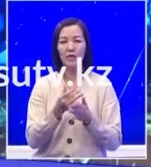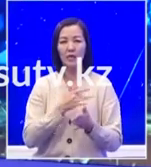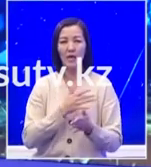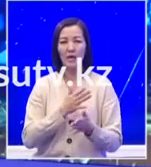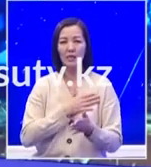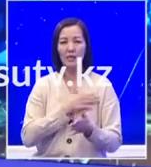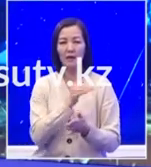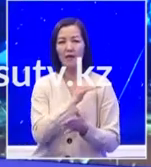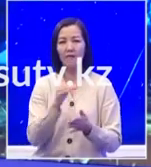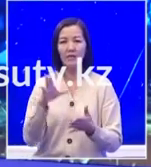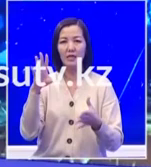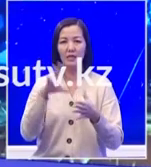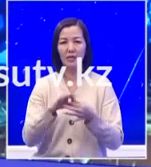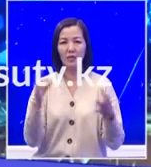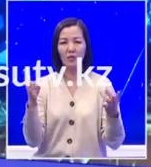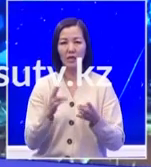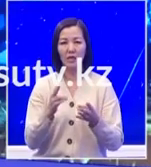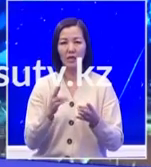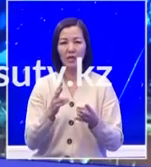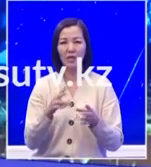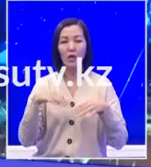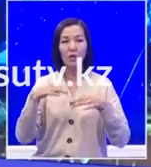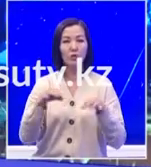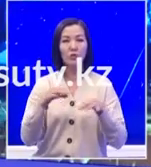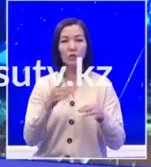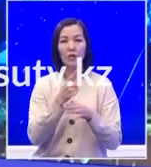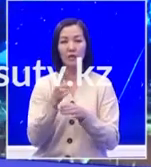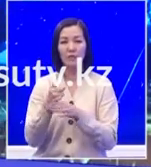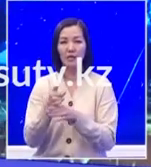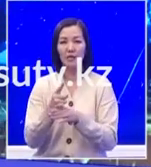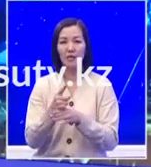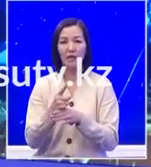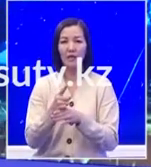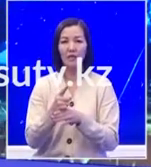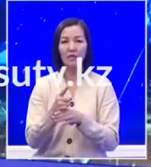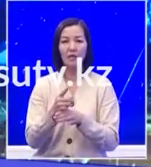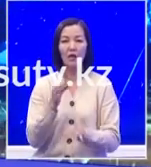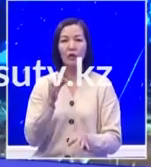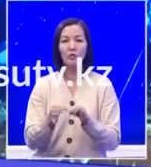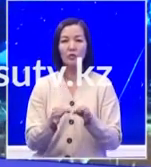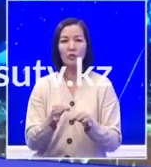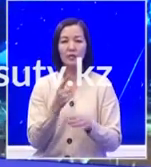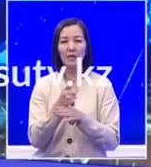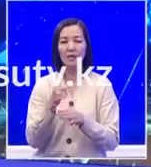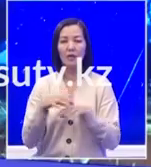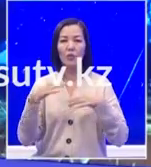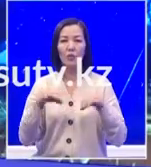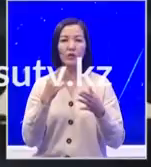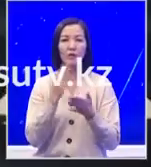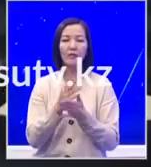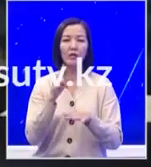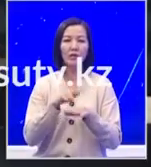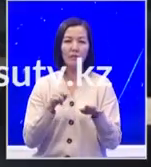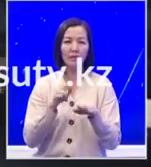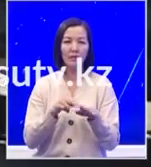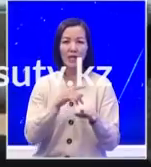ресми тіркеу керек. Әйтпесе оларға жүруге тыйым салынады. Себебі олардың арасында сот санкциясы салынған көліктер бар. Ішкі істер